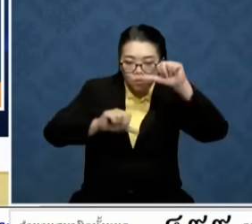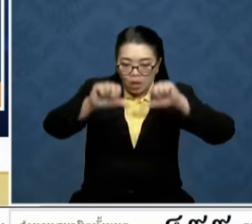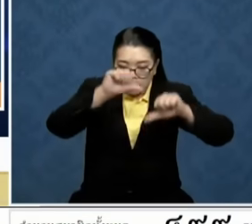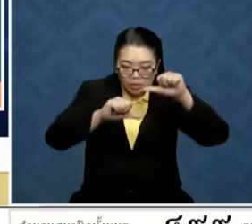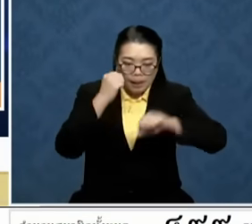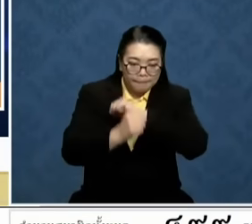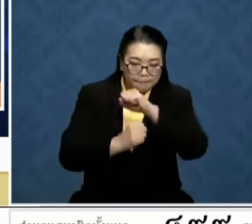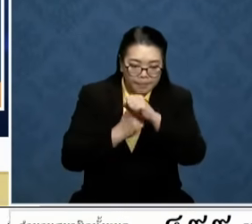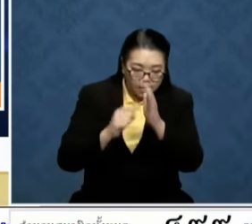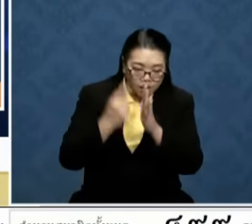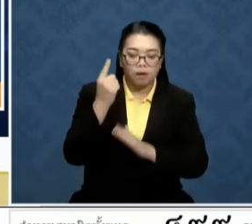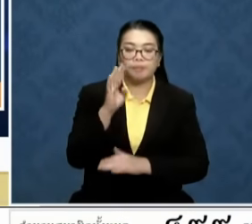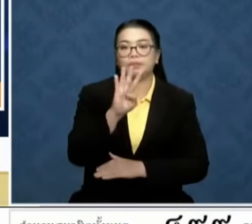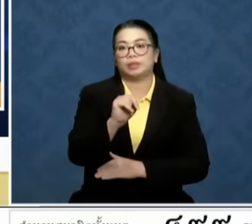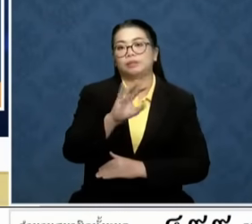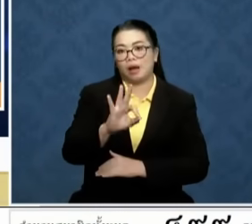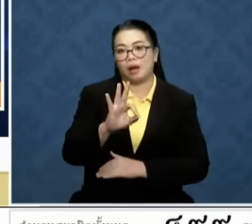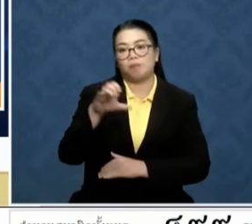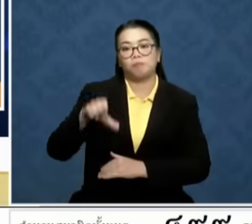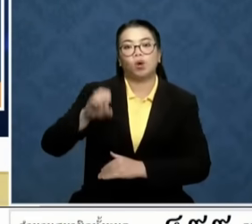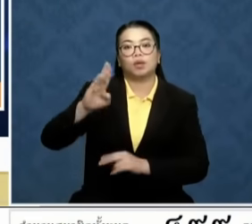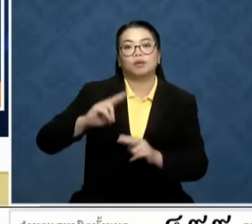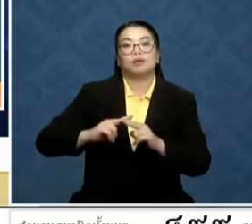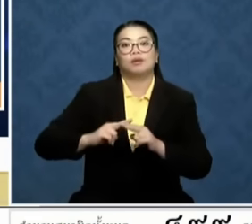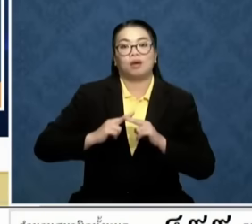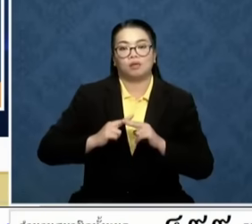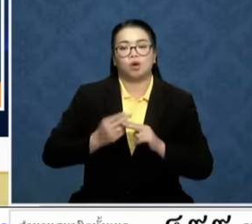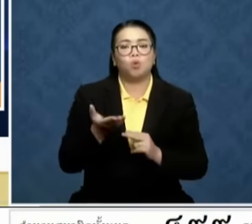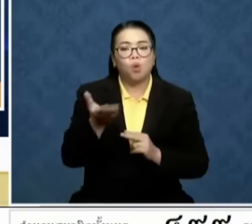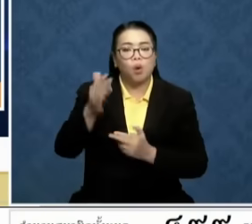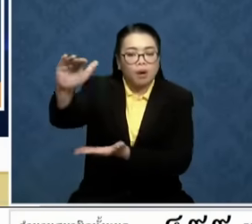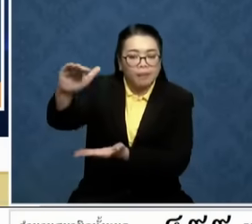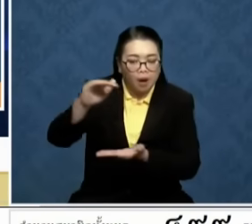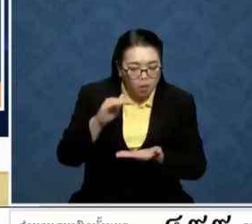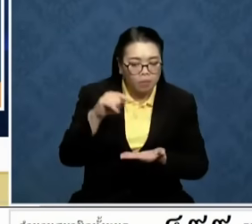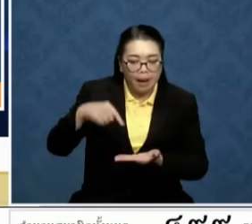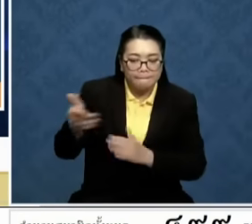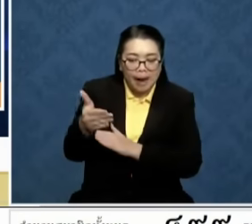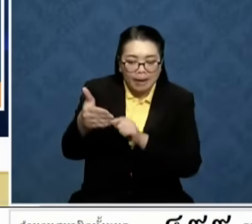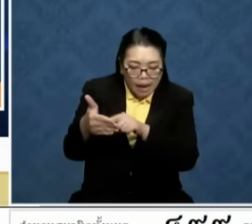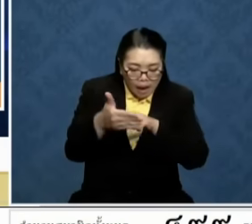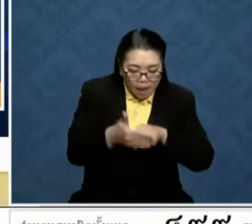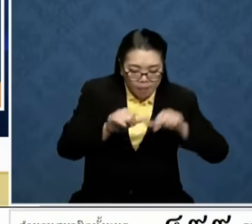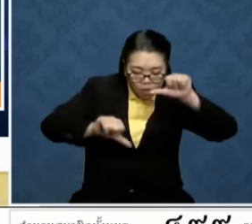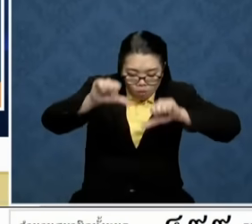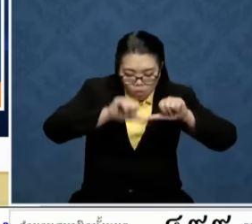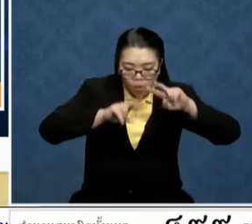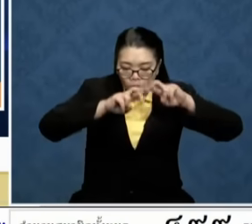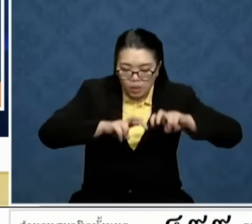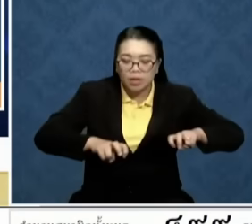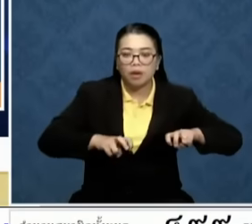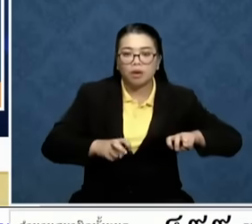ตอนปี 49ครับมีบริษัทเอกชนเนี่ยขอนำเข้ามาวิจัยครับและได้รับอนุญาต